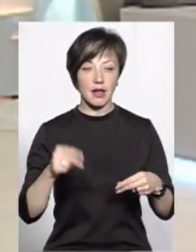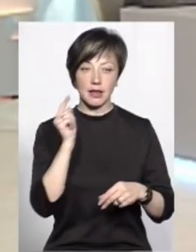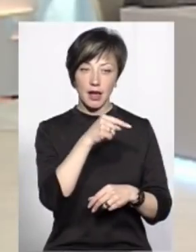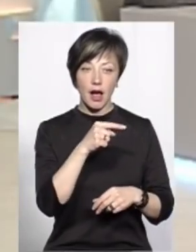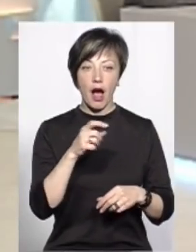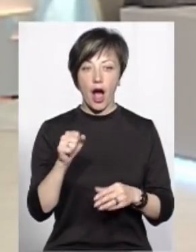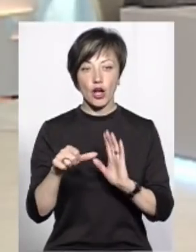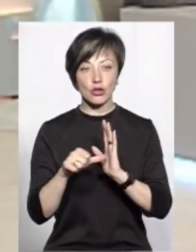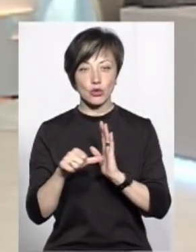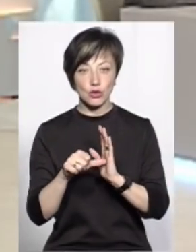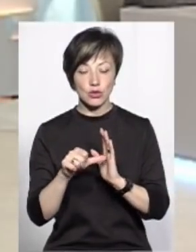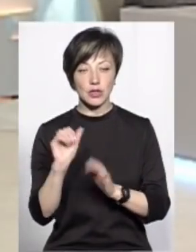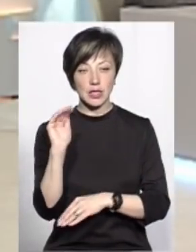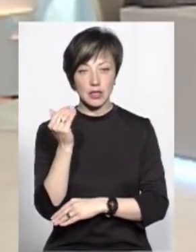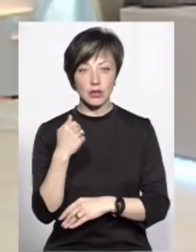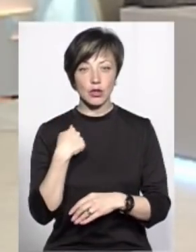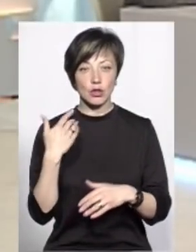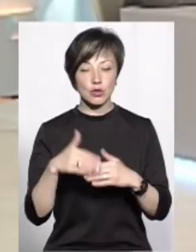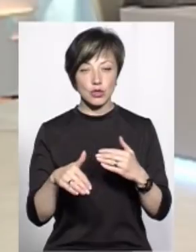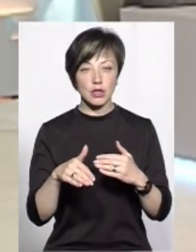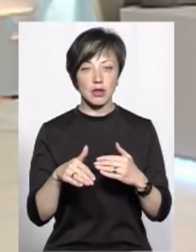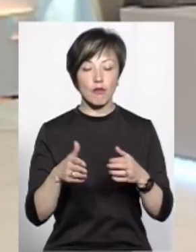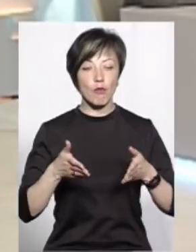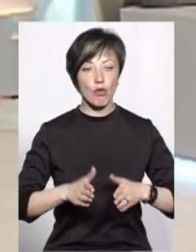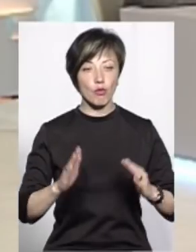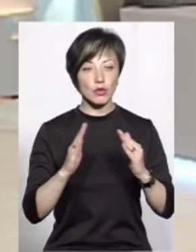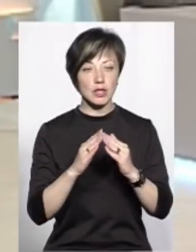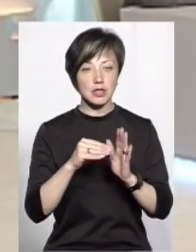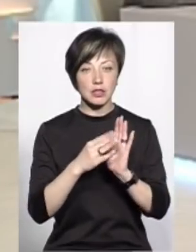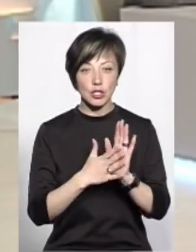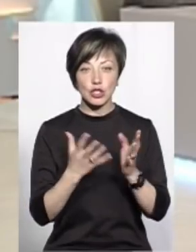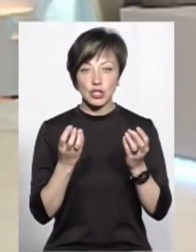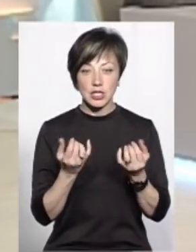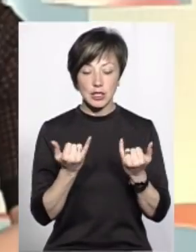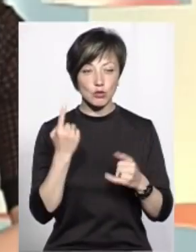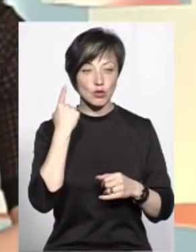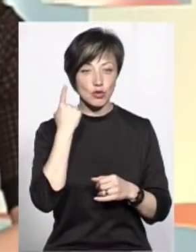А от в 6-ту віру вже, то я в пологовому зареєструвала. А ще я тільки що навіть